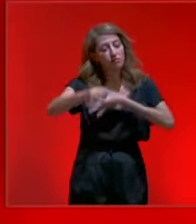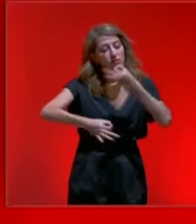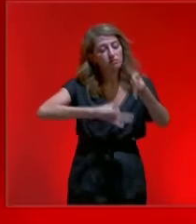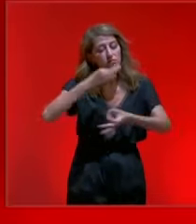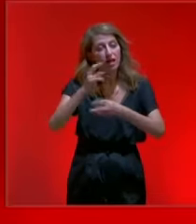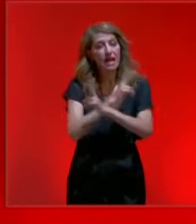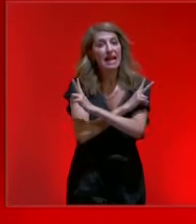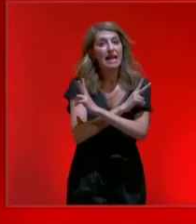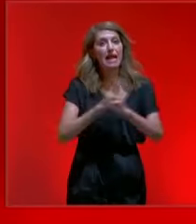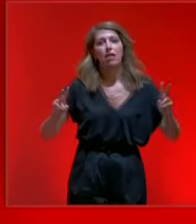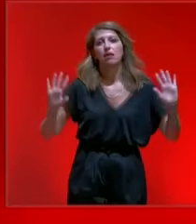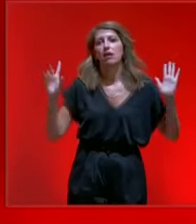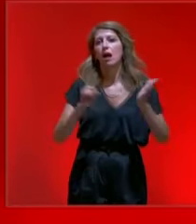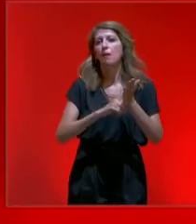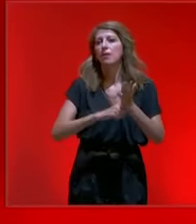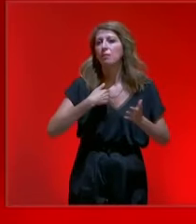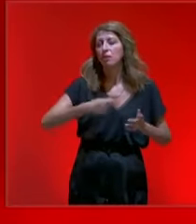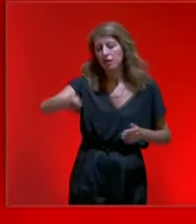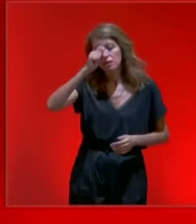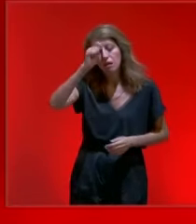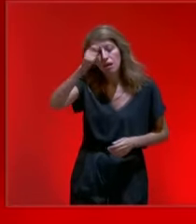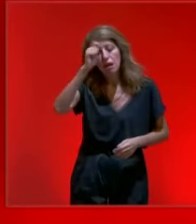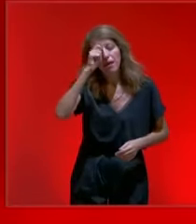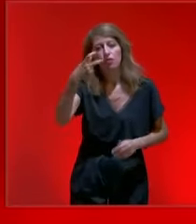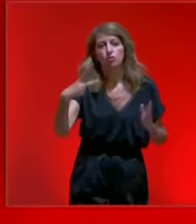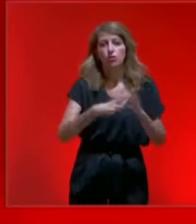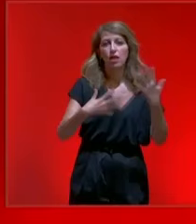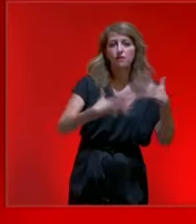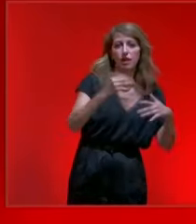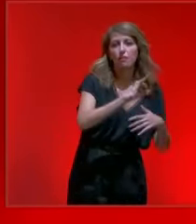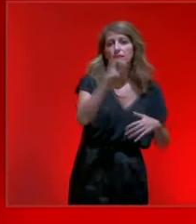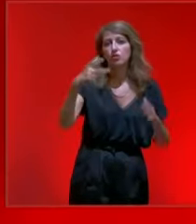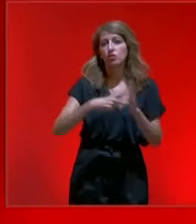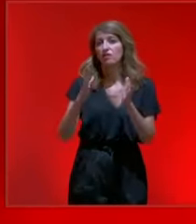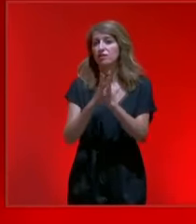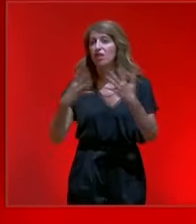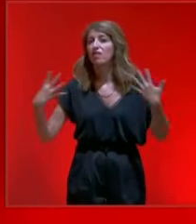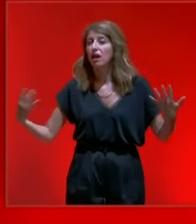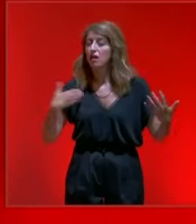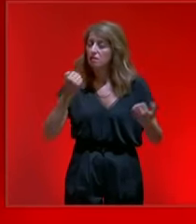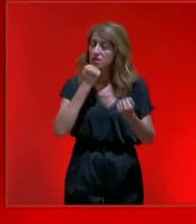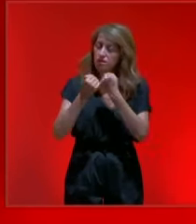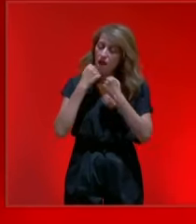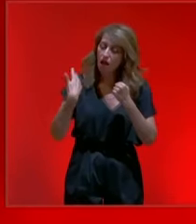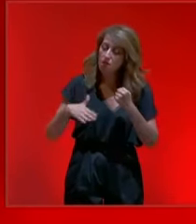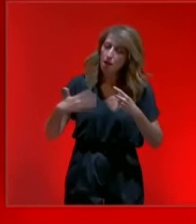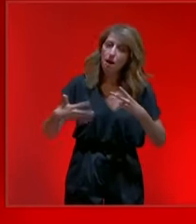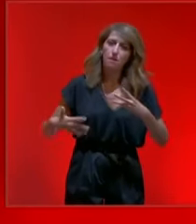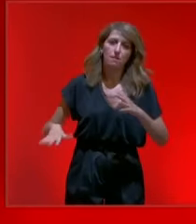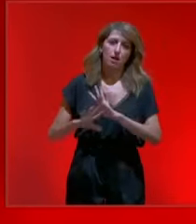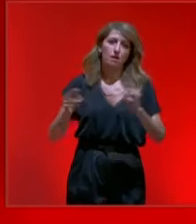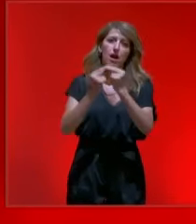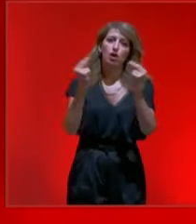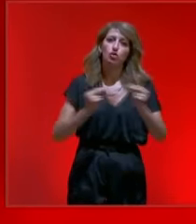πτυχές των πολιτικών μας κατά τη διάρκεια της διακυβέρνησης 15-19 που πλήγωσαν κομμάτια της μεσαίας τάξης.